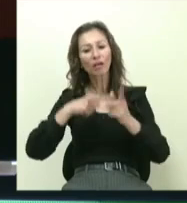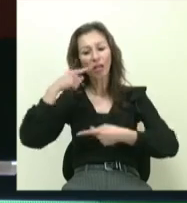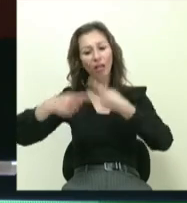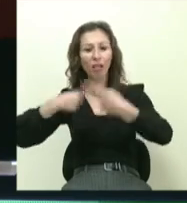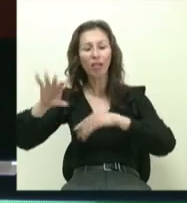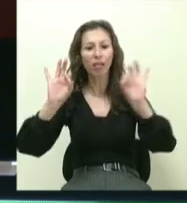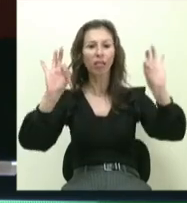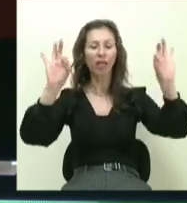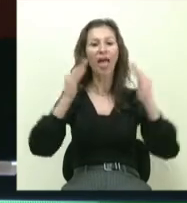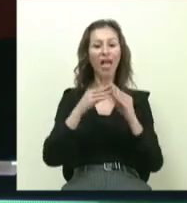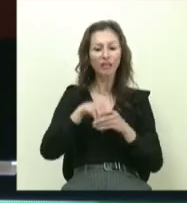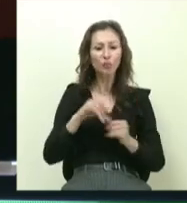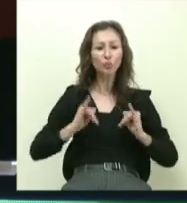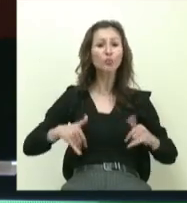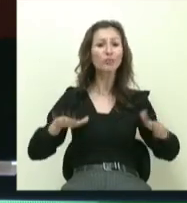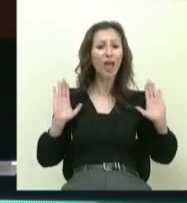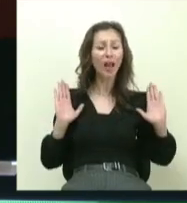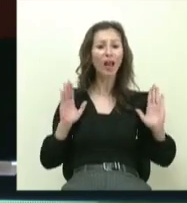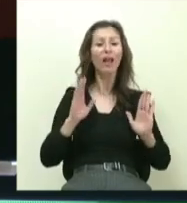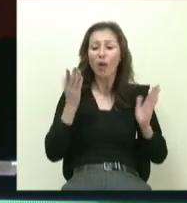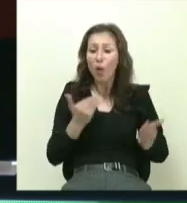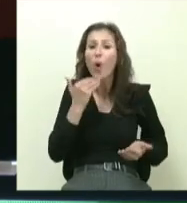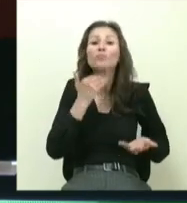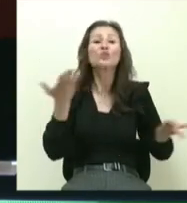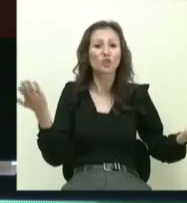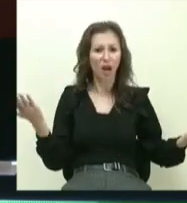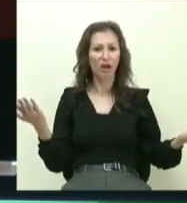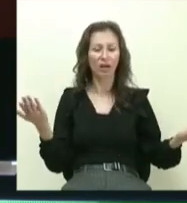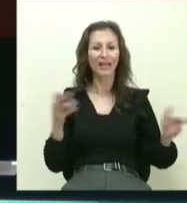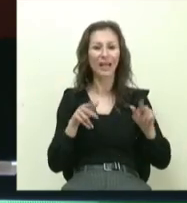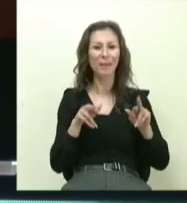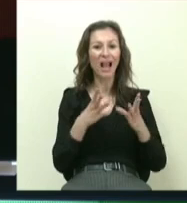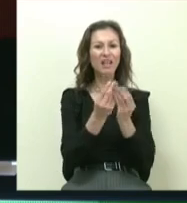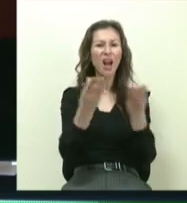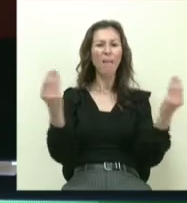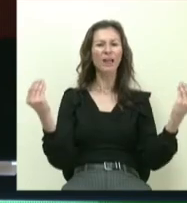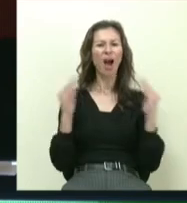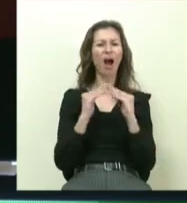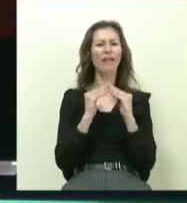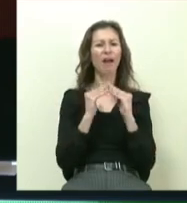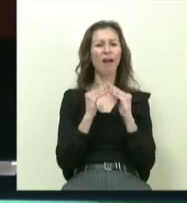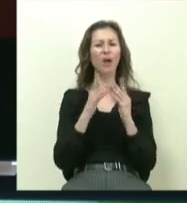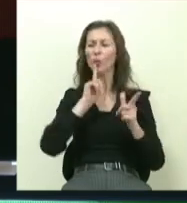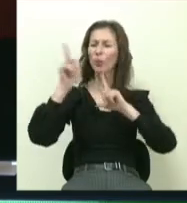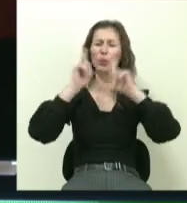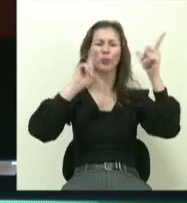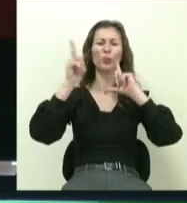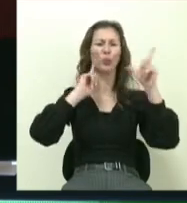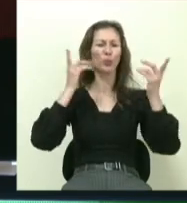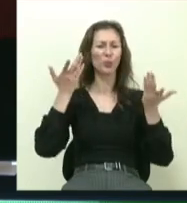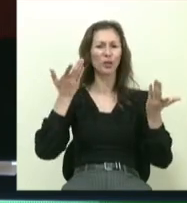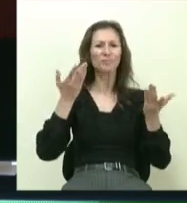evin içi de huzurlu değildir bir türlü de olamayacaktır kalabalık bir hanedir gürültülüdür